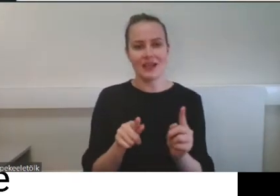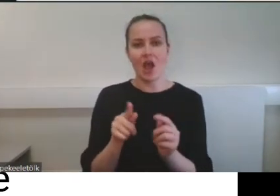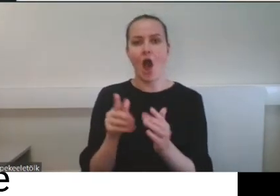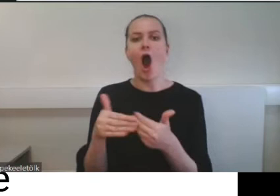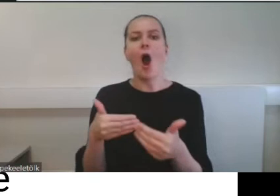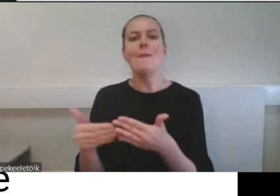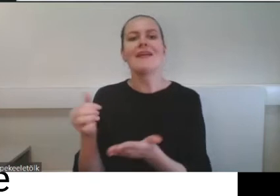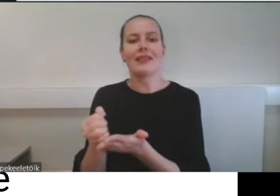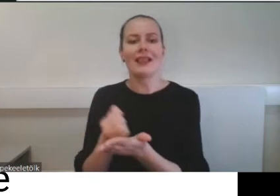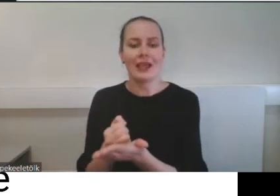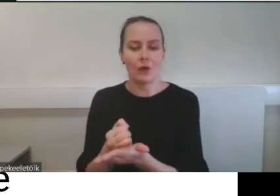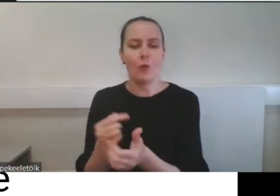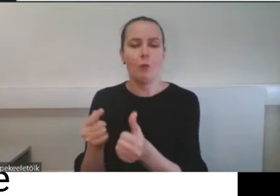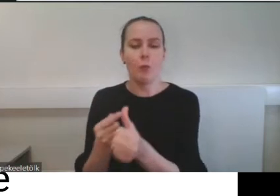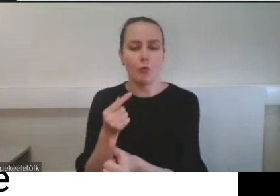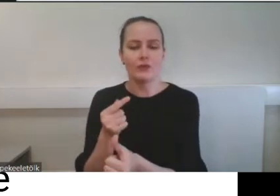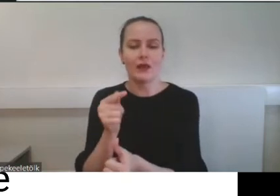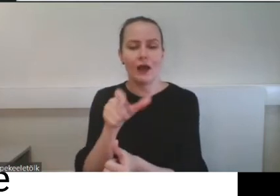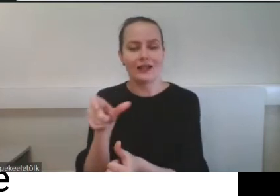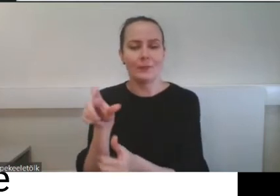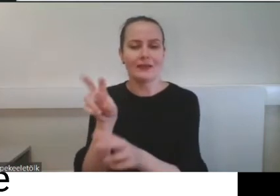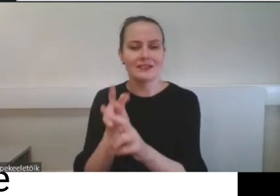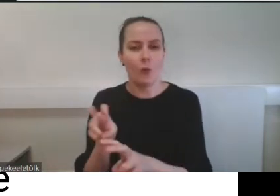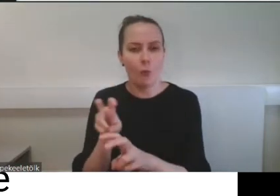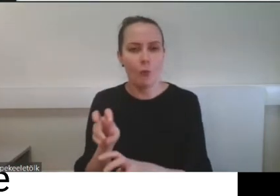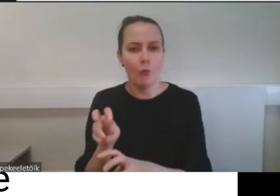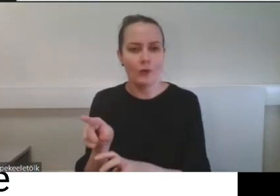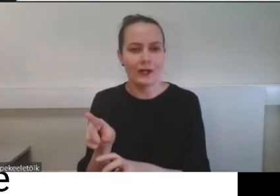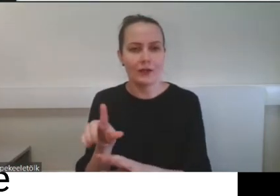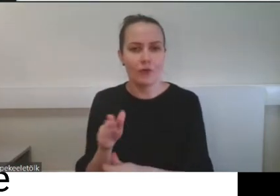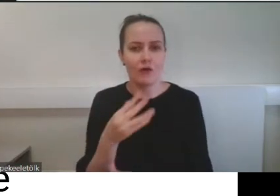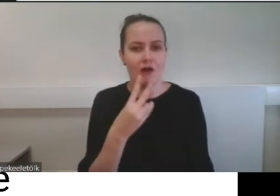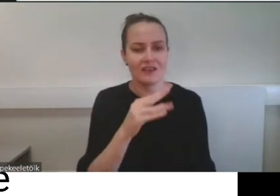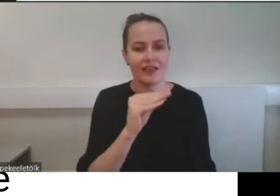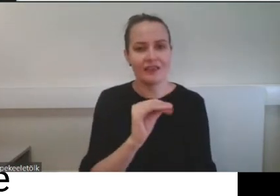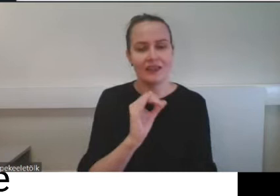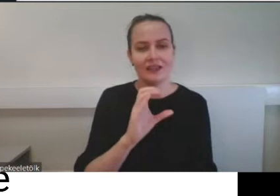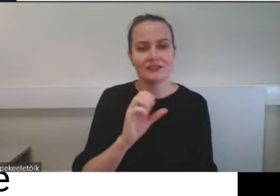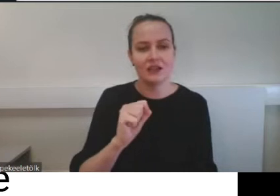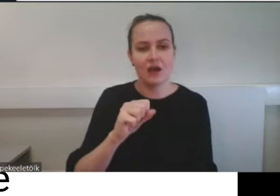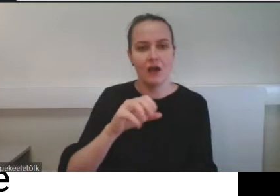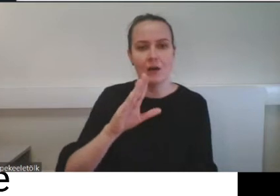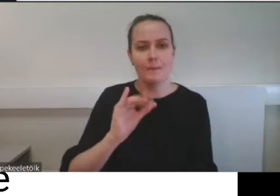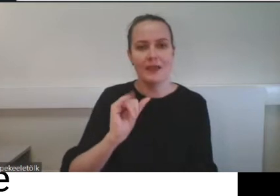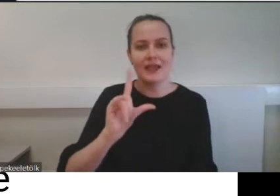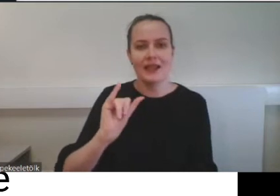suunatud uuringuid, kellel on ametlik puue ja et uurida nende vajadusi, nende toimetulekut.